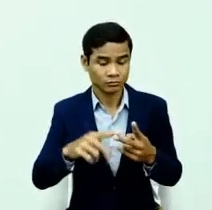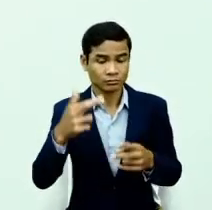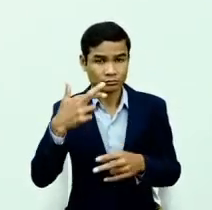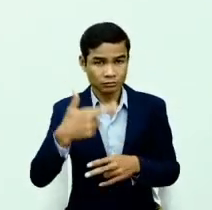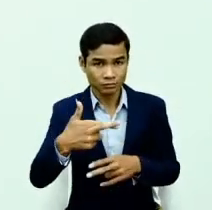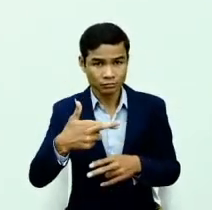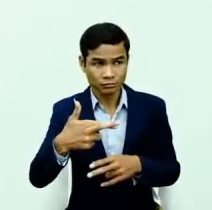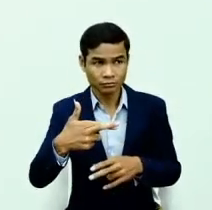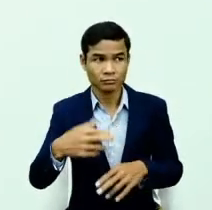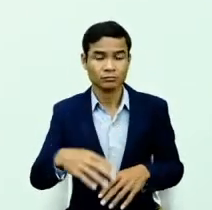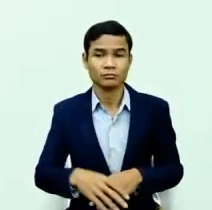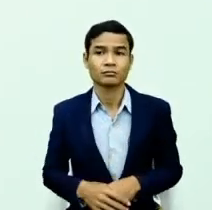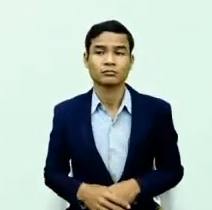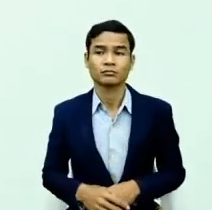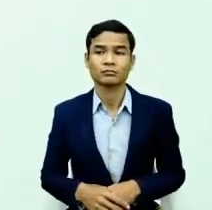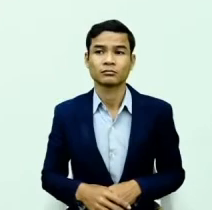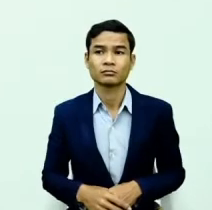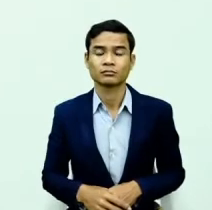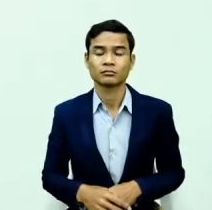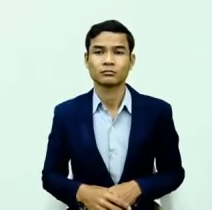tiết